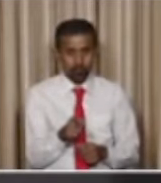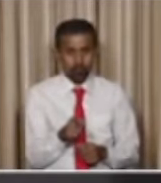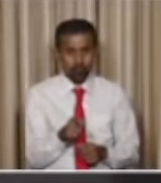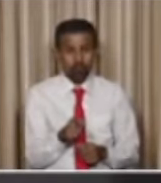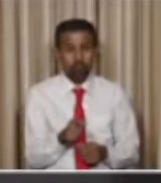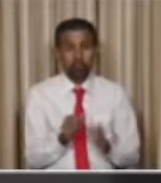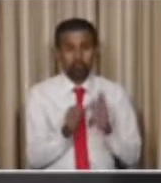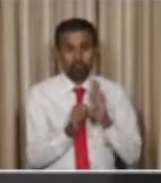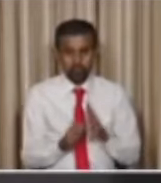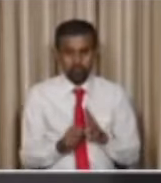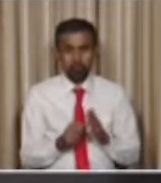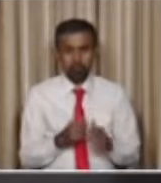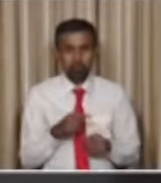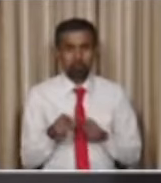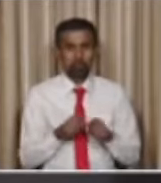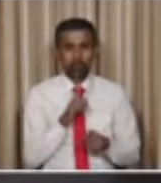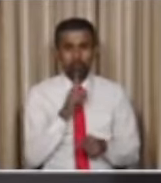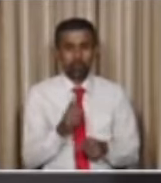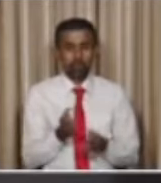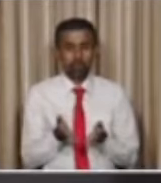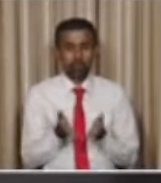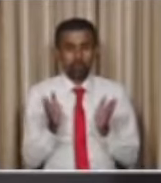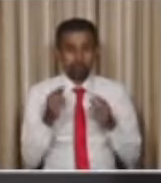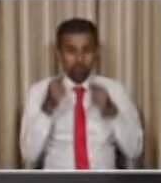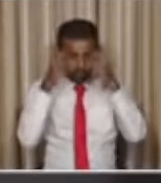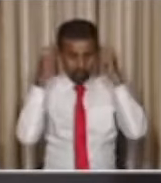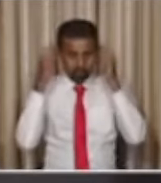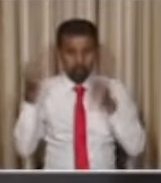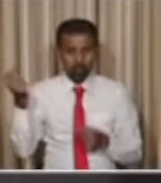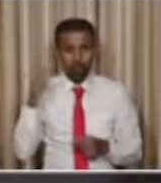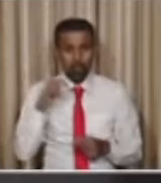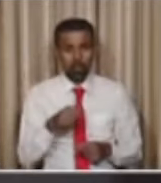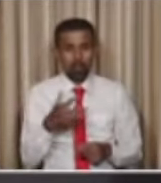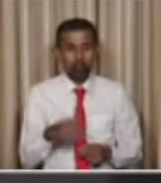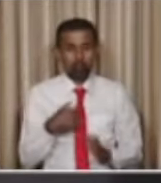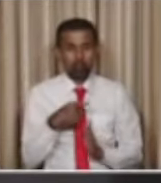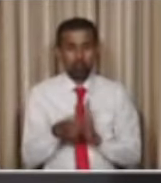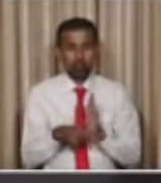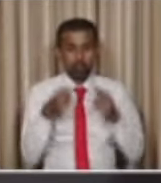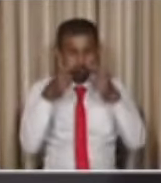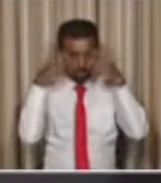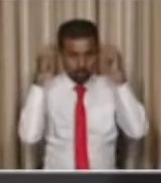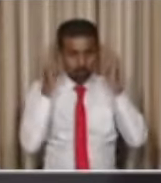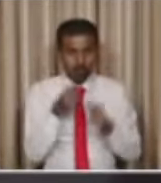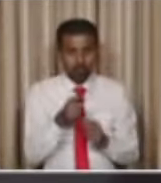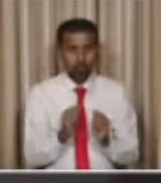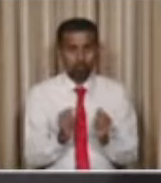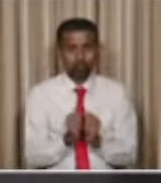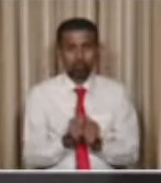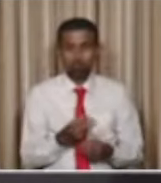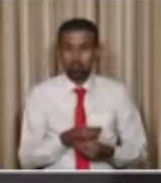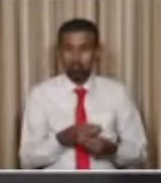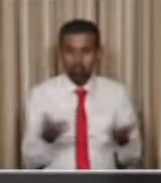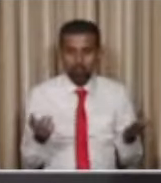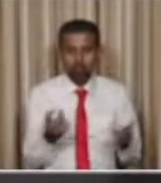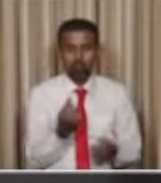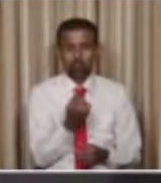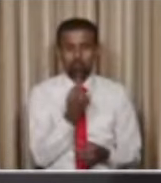ತನಕ್ ನೆತ್ತುವೆ ಅನ್ವ ಕ್ಯೂವ ಇಂದಿಯಾವೇನ್ ಹೆದಿಯನ್ ಅವಿಲ್ಲ ಅಪೇ ರಟೆ ಹೆದಿಯಾಂಡ ತಿಯನ ರಕಿಯಾಟಿಕ ನೆತಿವೇಲಾಯ